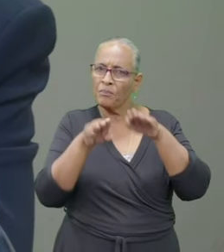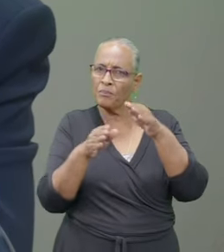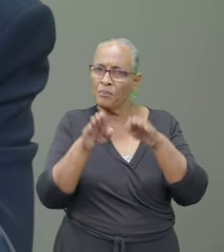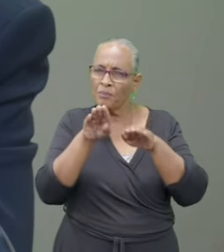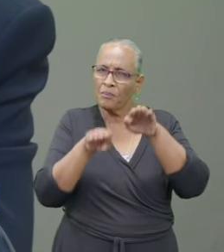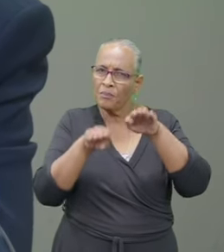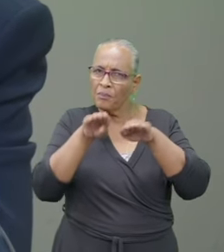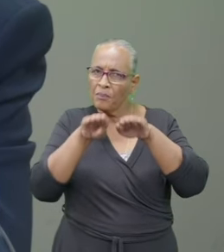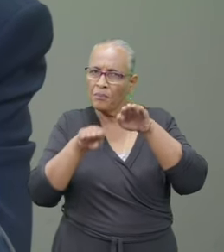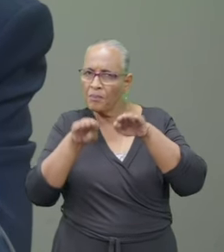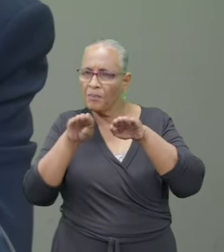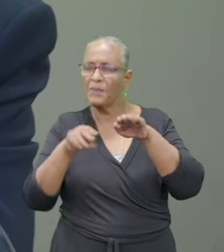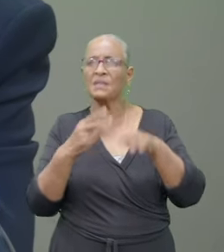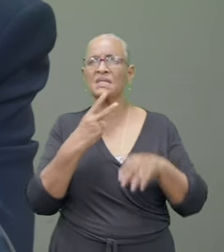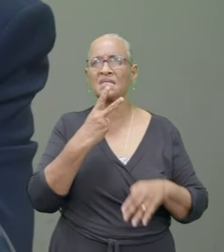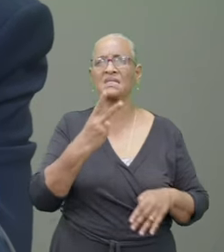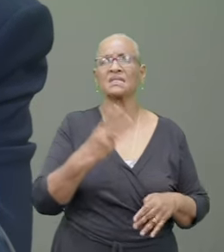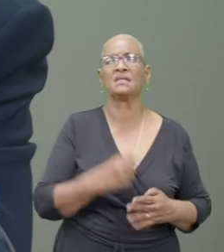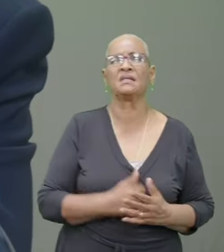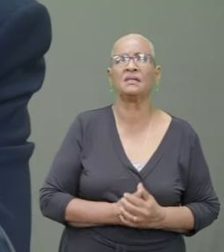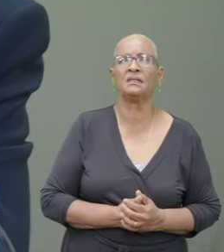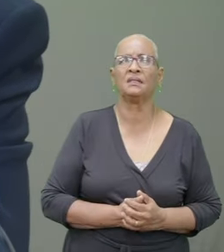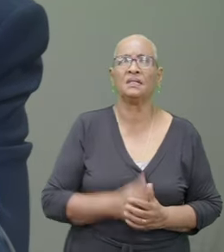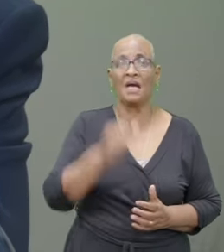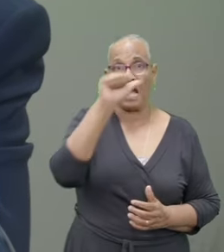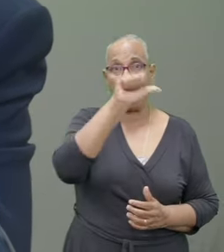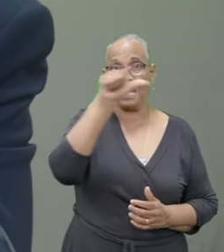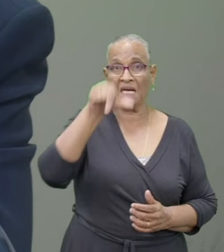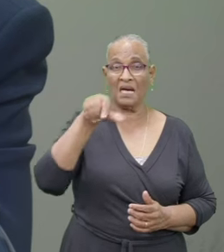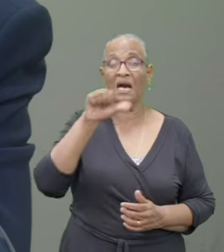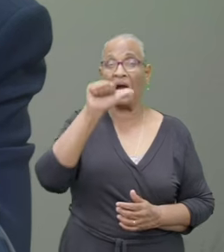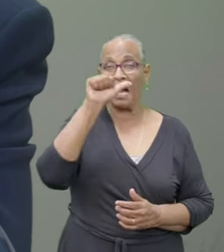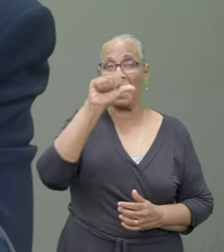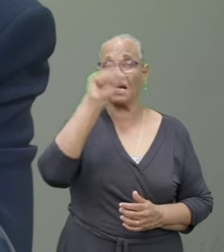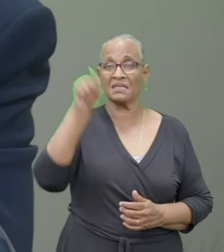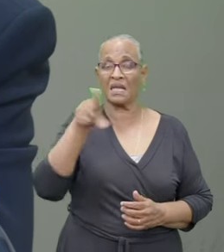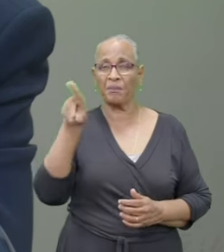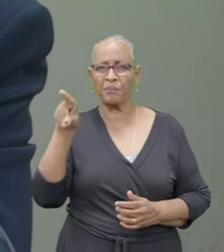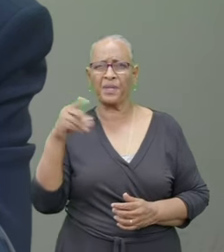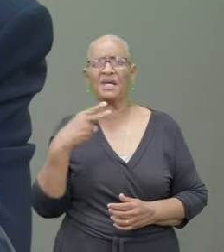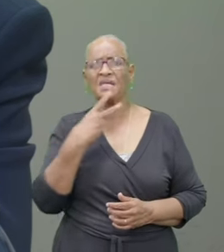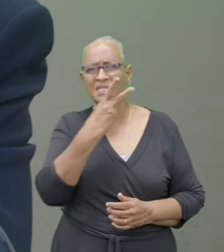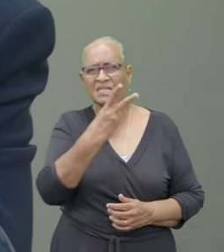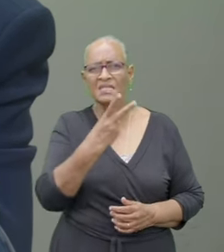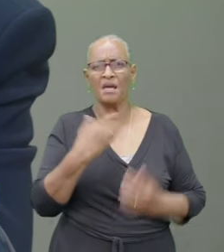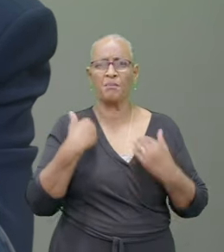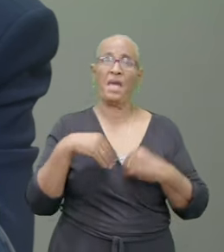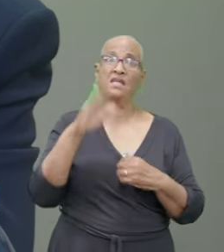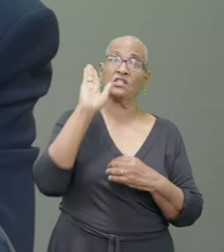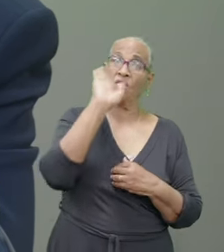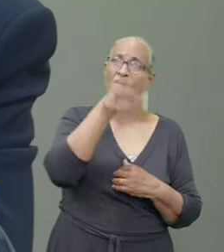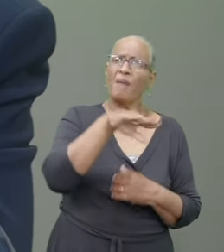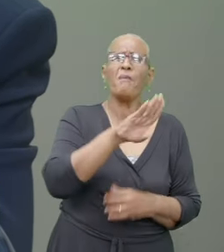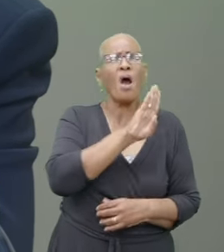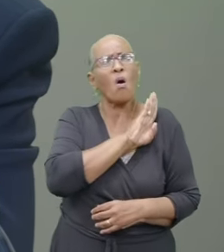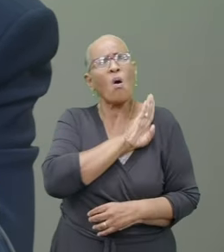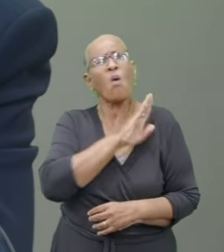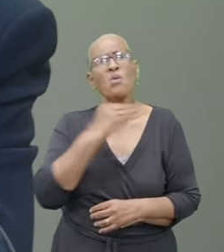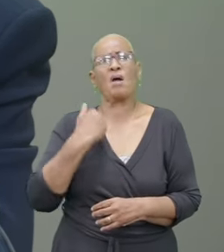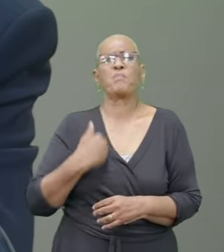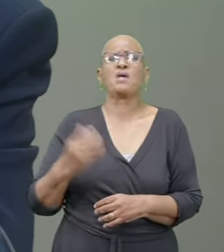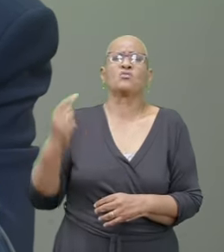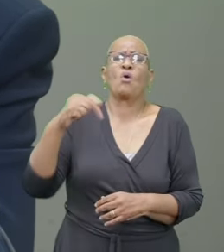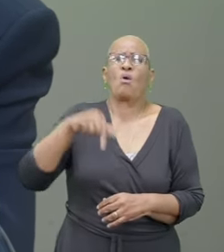hier in dit overzicht van AZP, waar instroom en uitstroom ook wordt bijgehouden. Dus ook het AZP houdt de